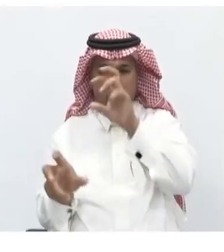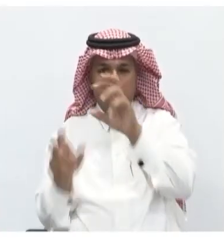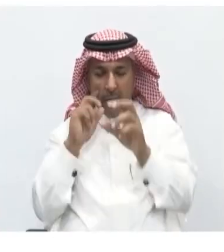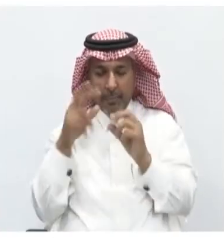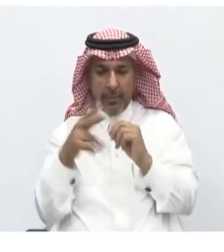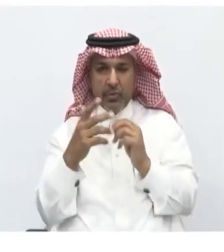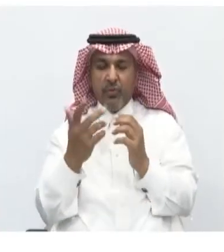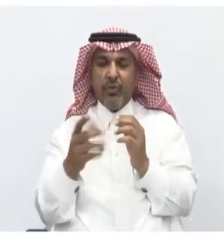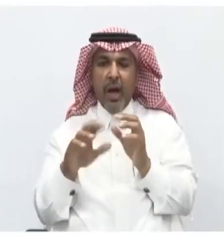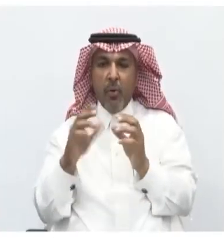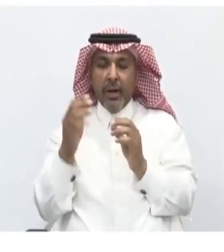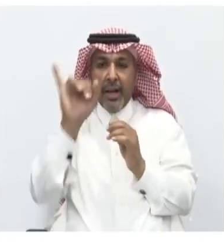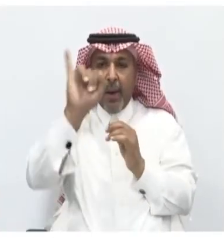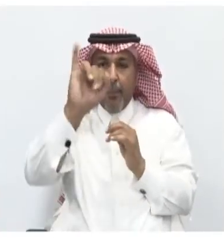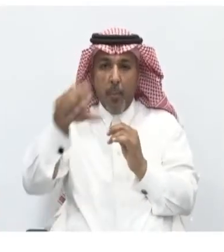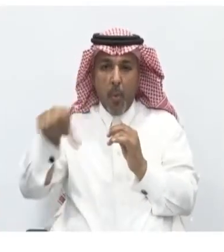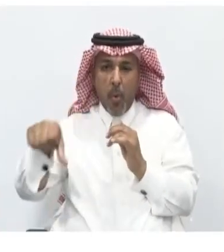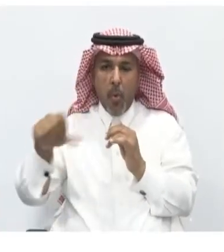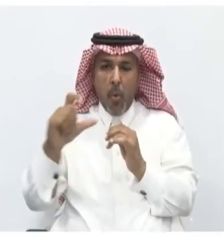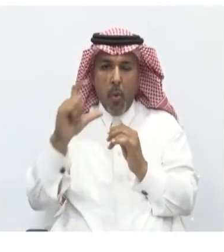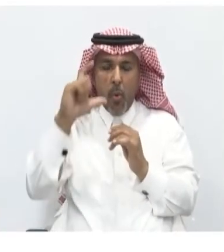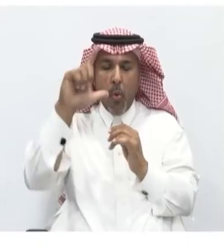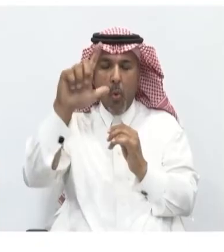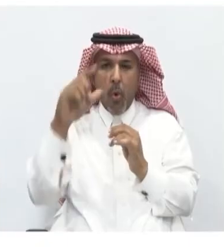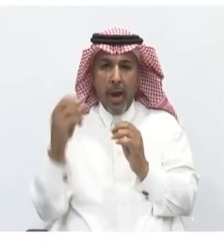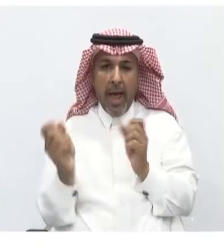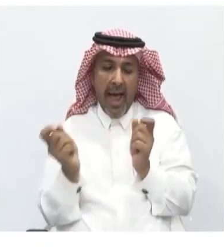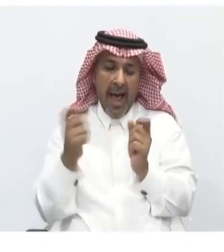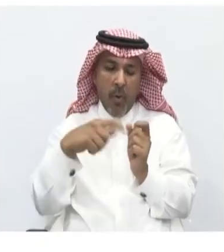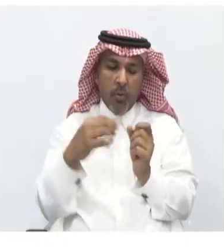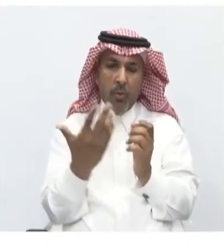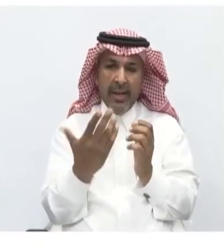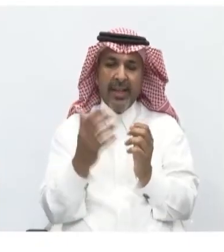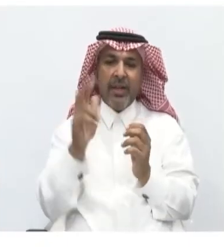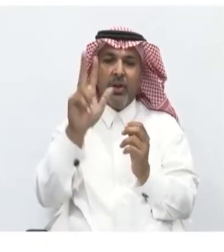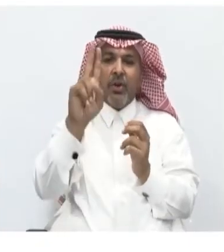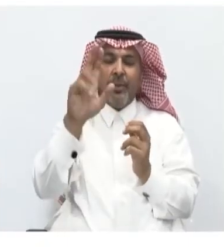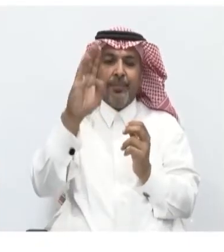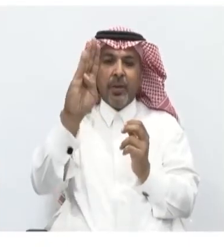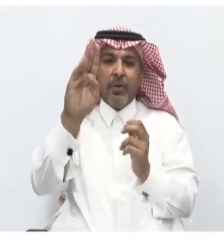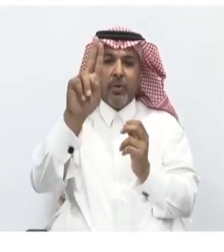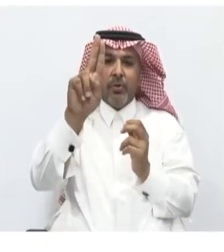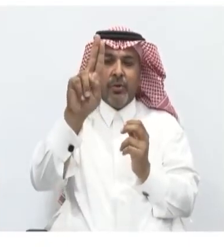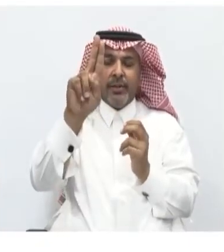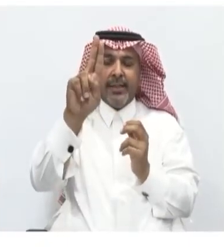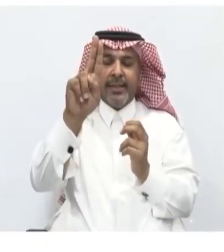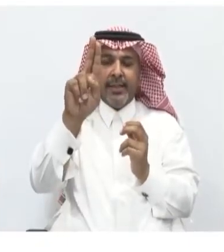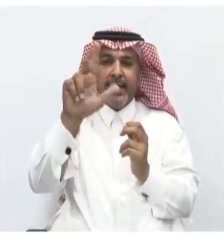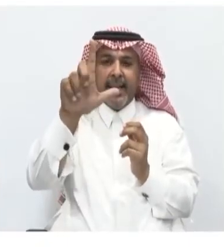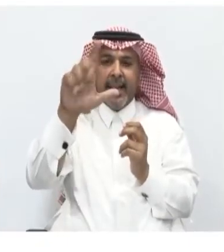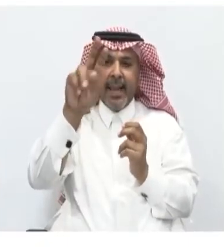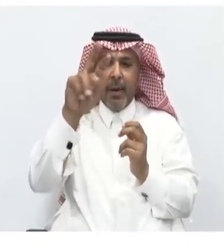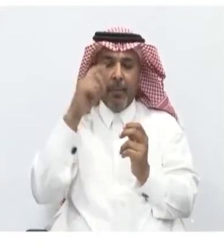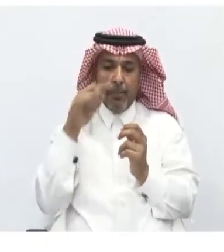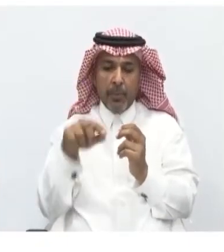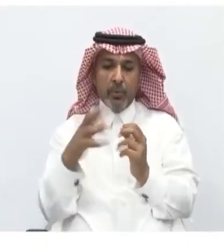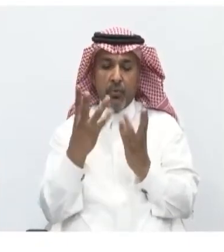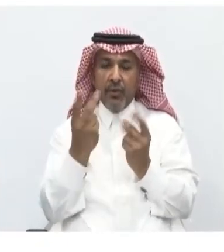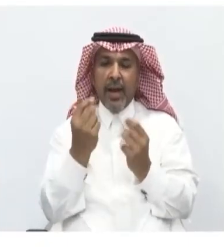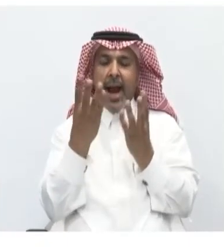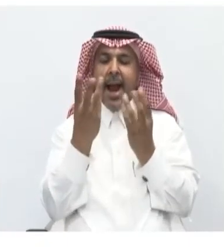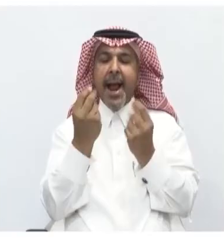كتله اذا عدد المولات تتحول الى كتله تصبح علاقات الكتله بعد ذلك واضحه